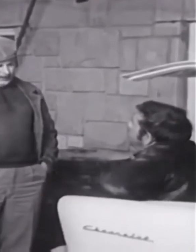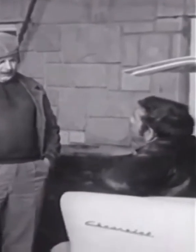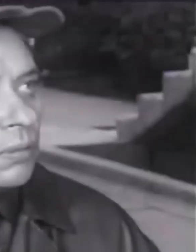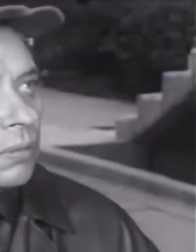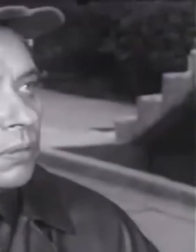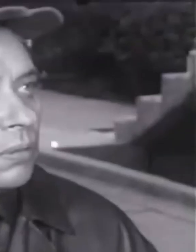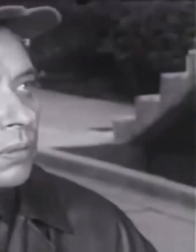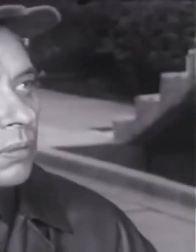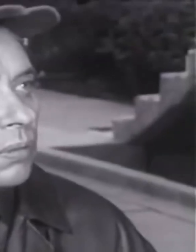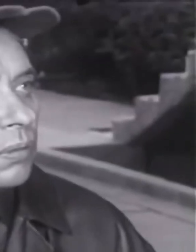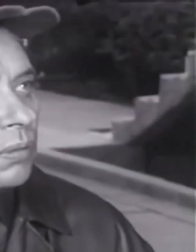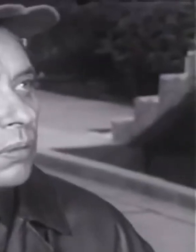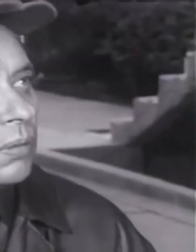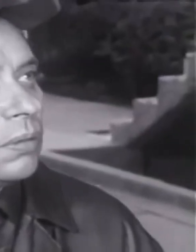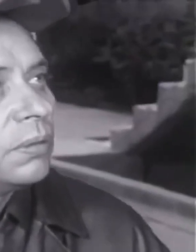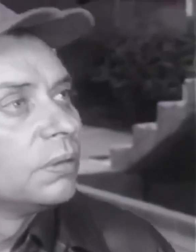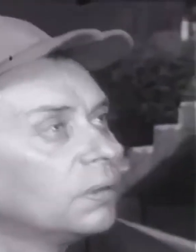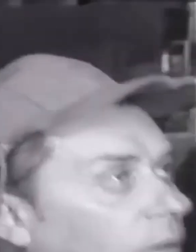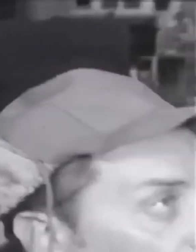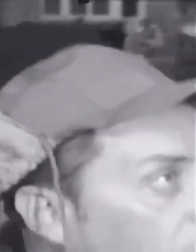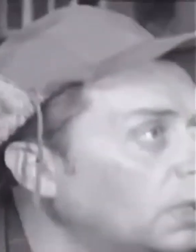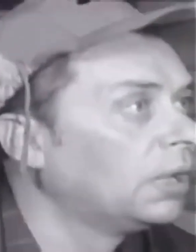socijalnog, nema bolovanja, nema radnog vremena.